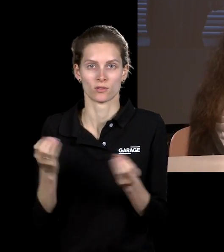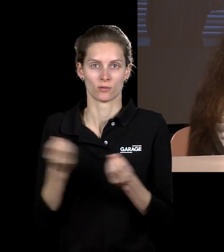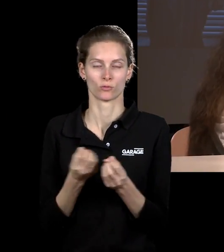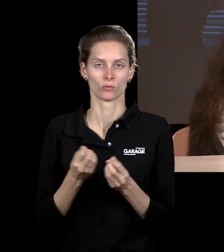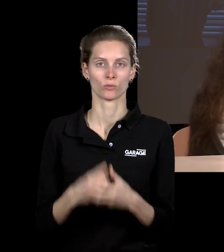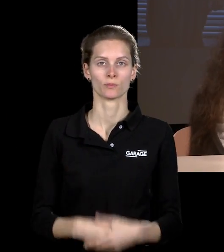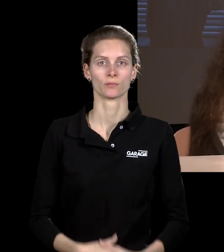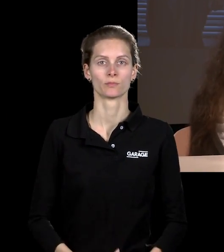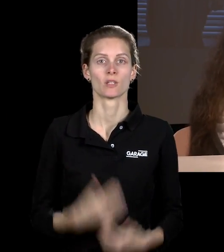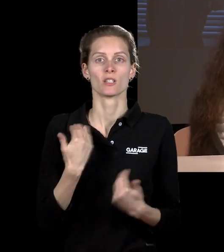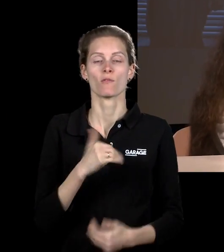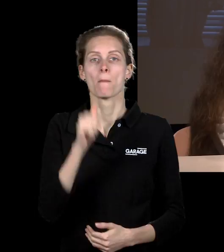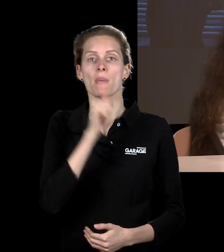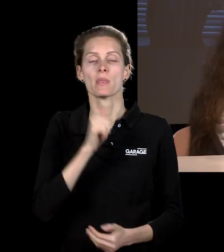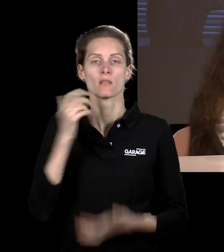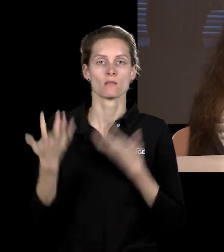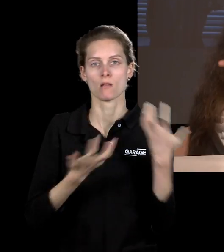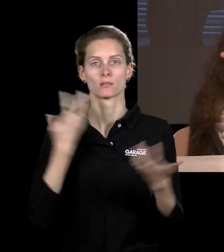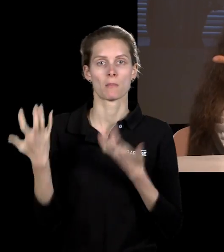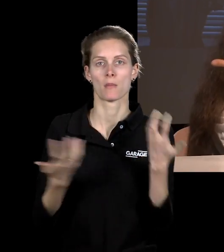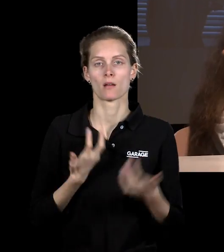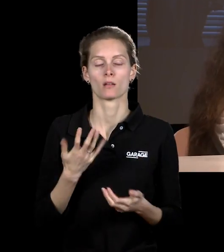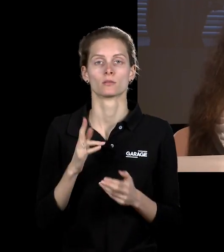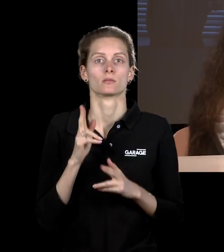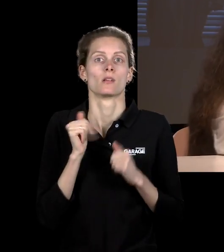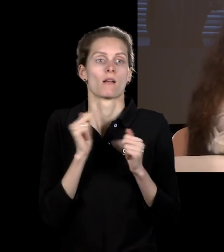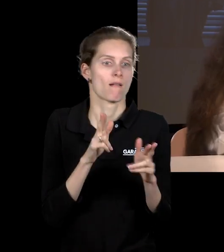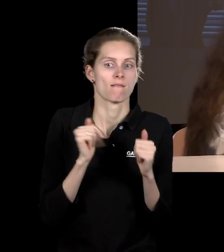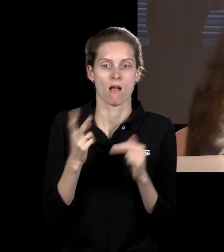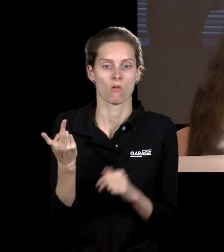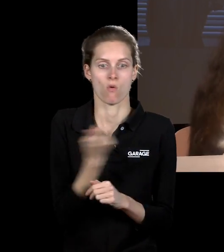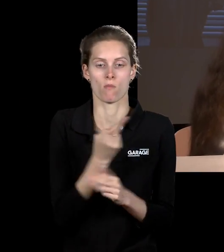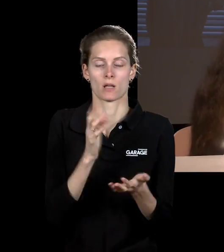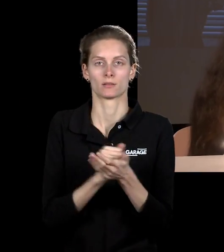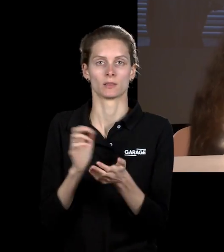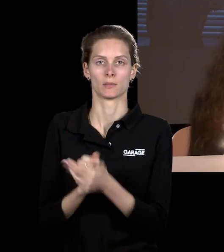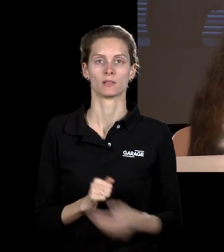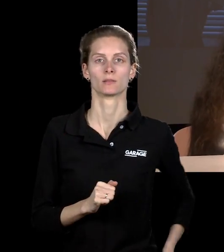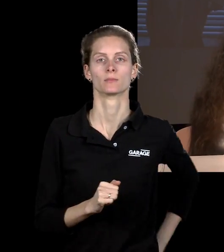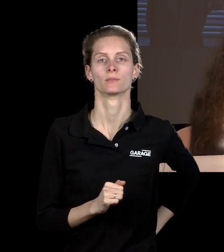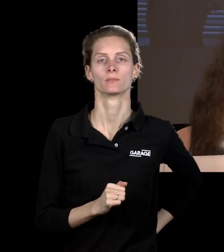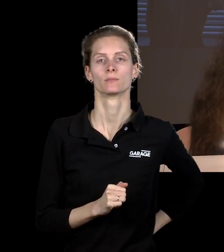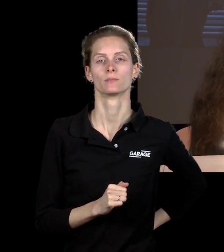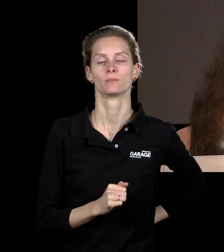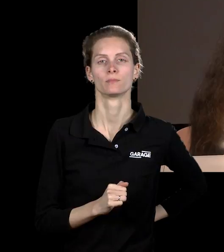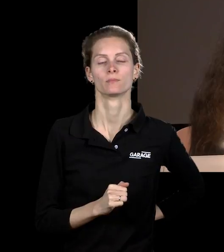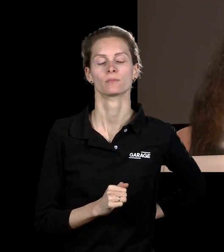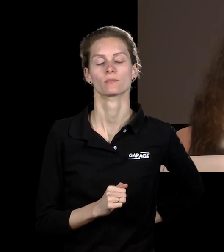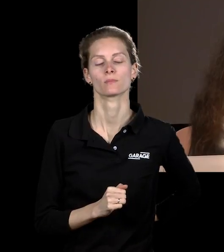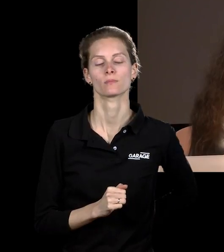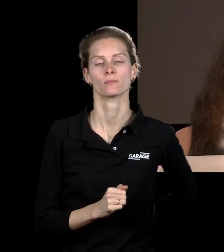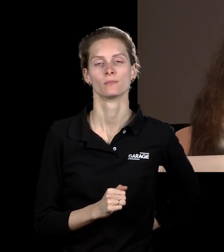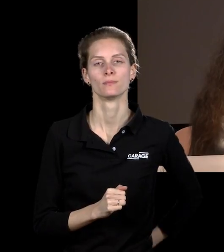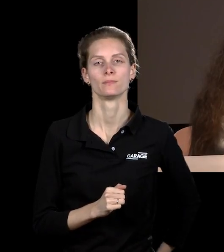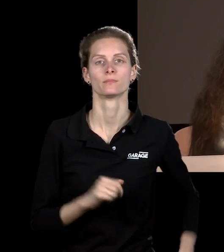вот попытаемся разобраться, что же в этих, как же эти два замечательных художника этим занимались. Вот таким вот странным искусством, которое все